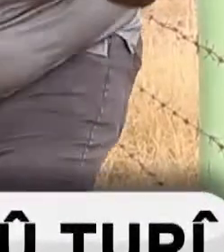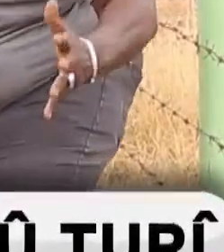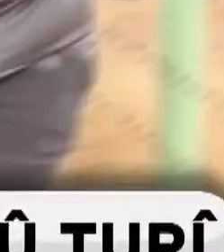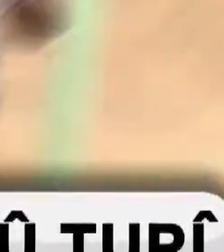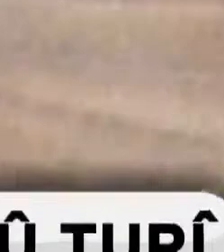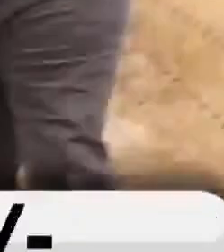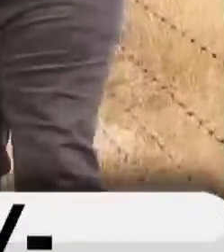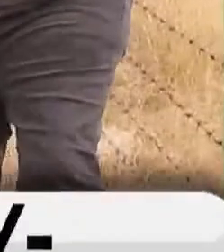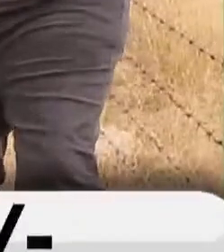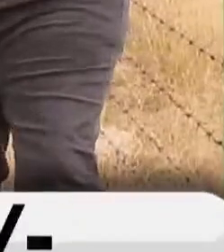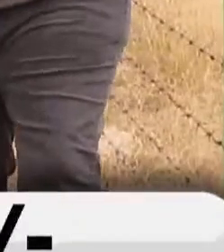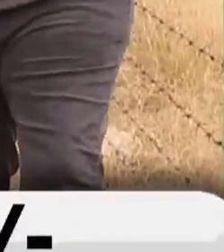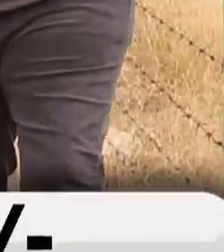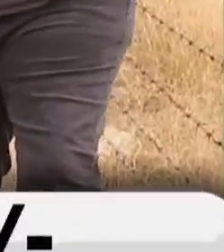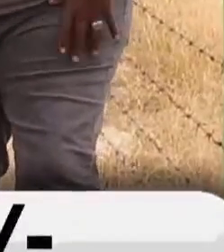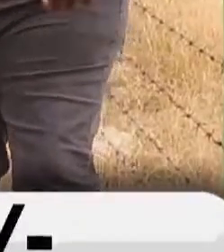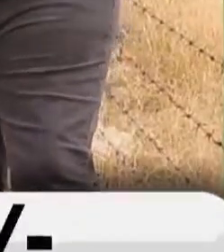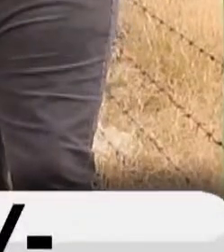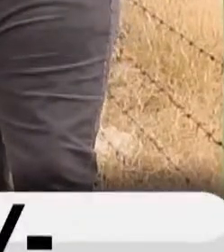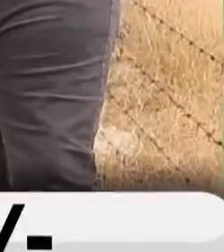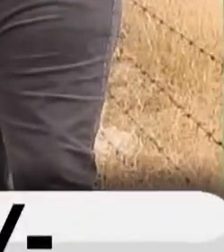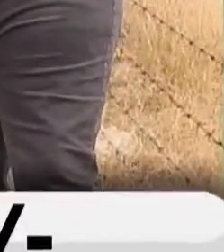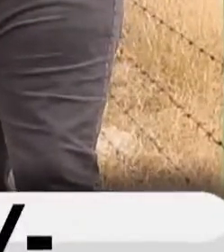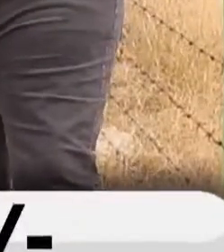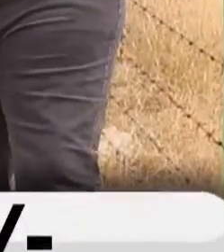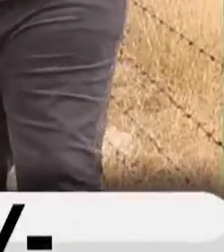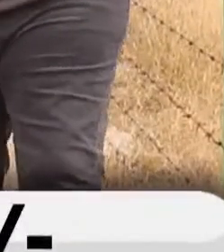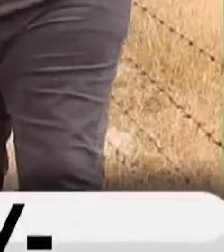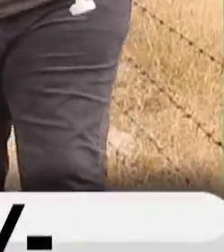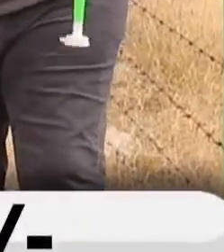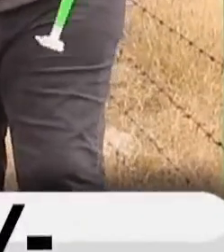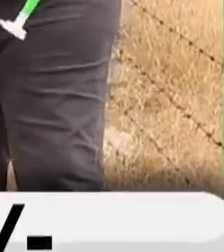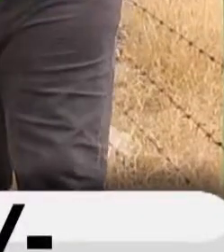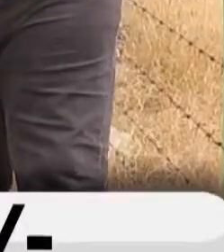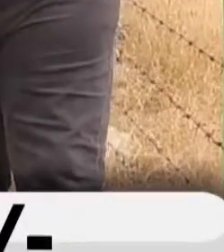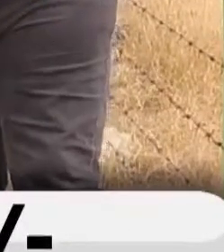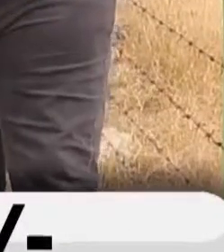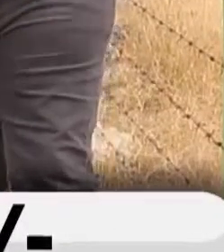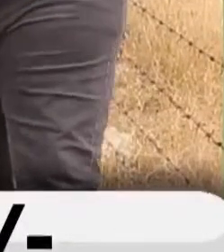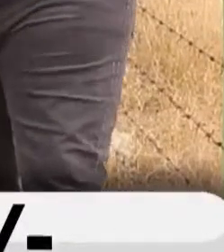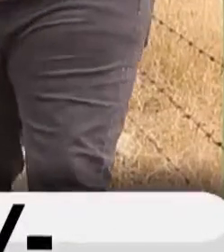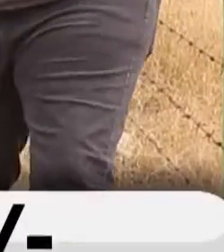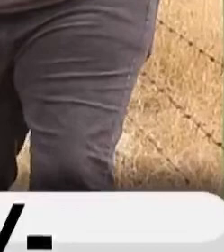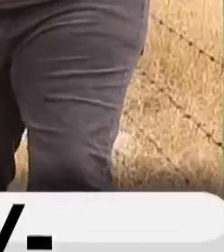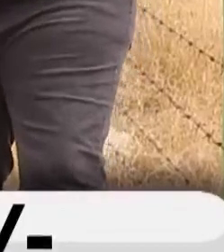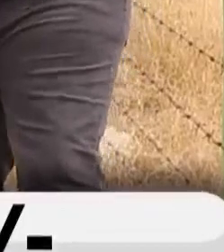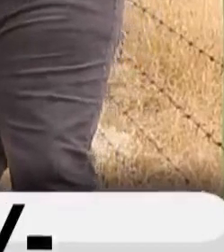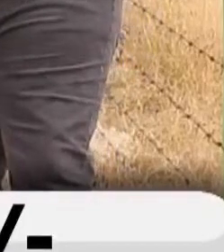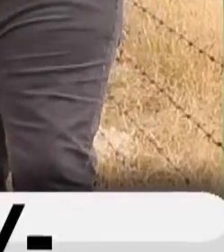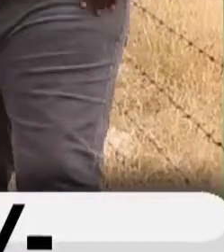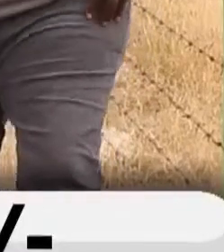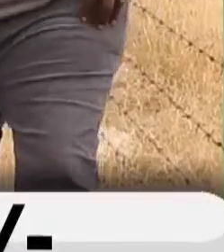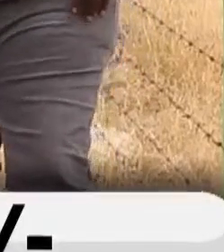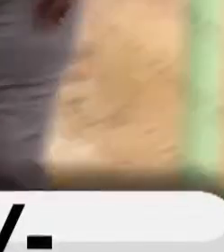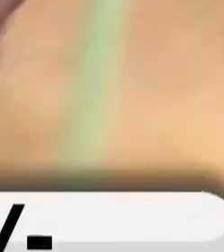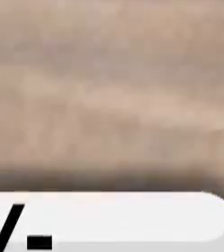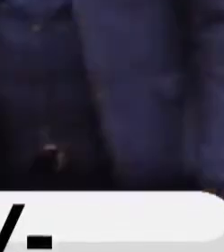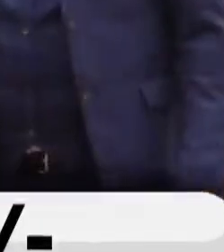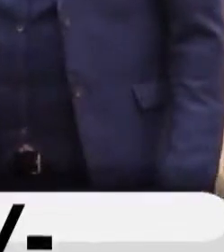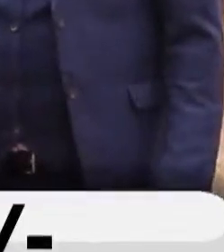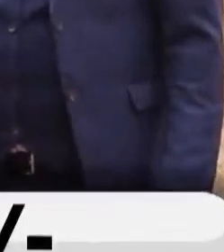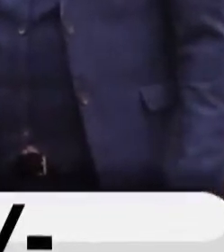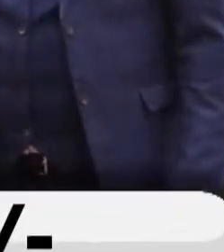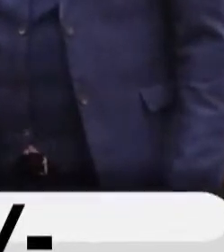paradise matu. Buroti ici cia top care cie haha turi thiini wa gated community kundu kuiriga wega na